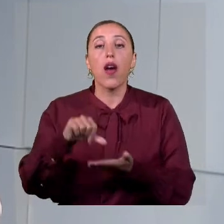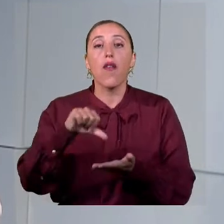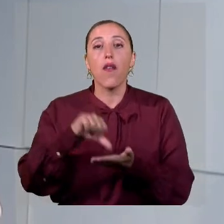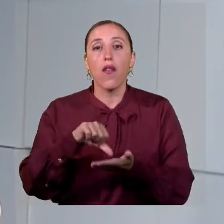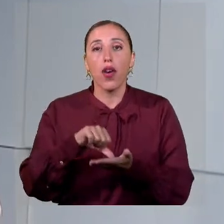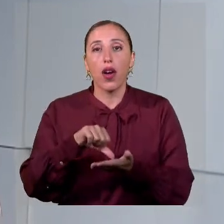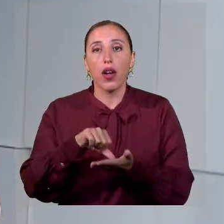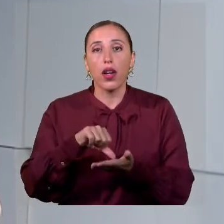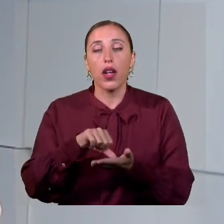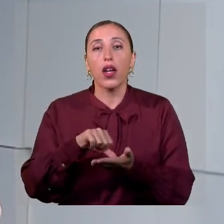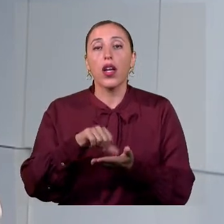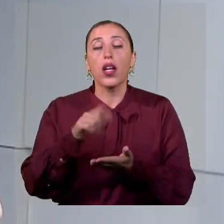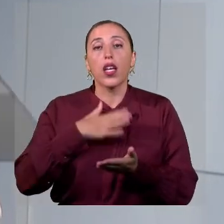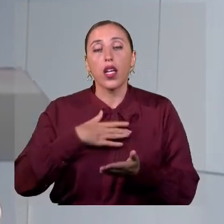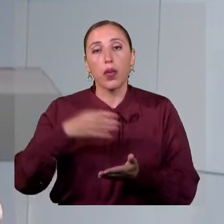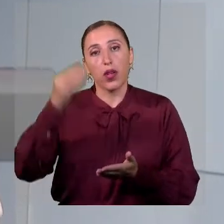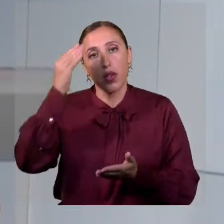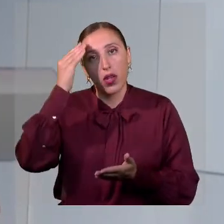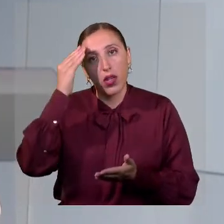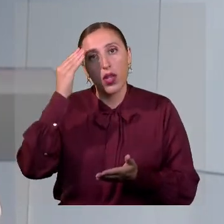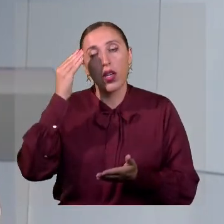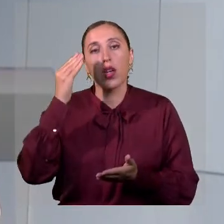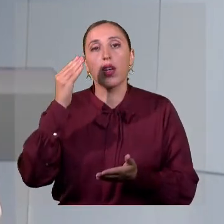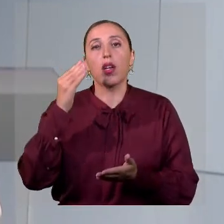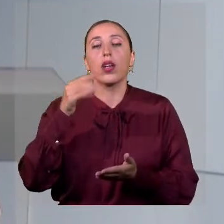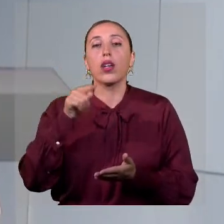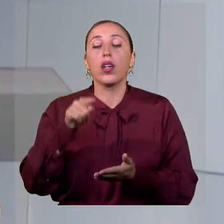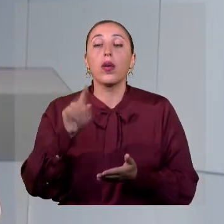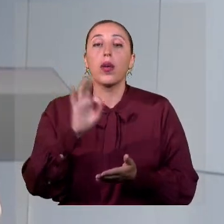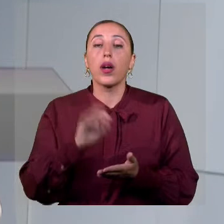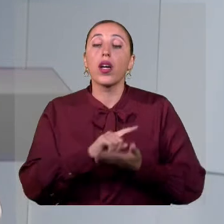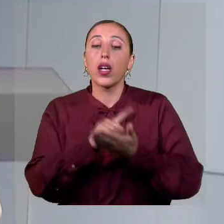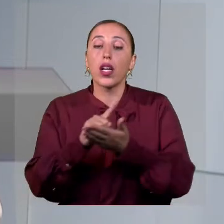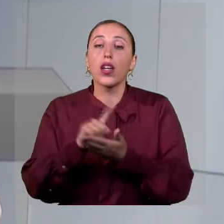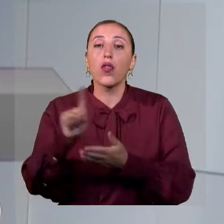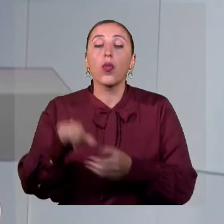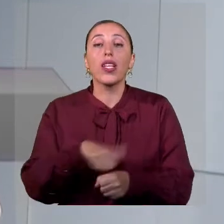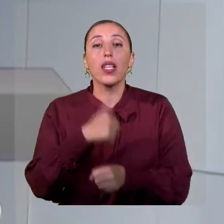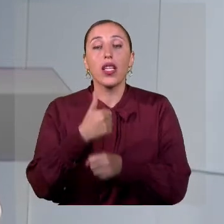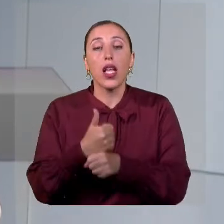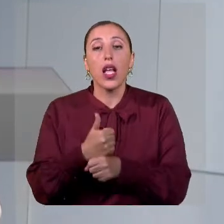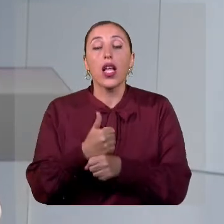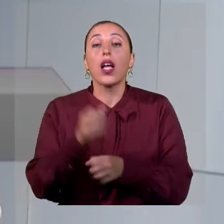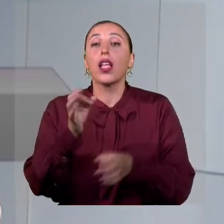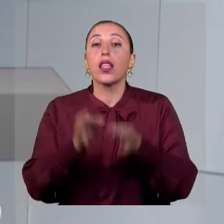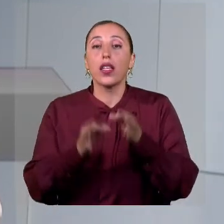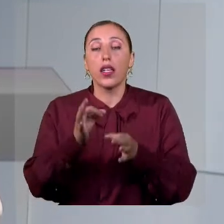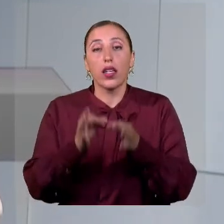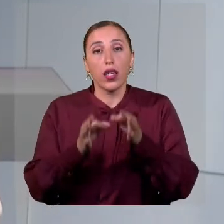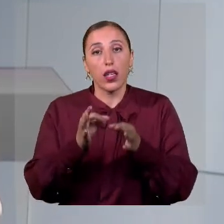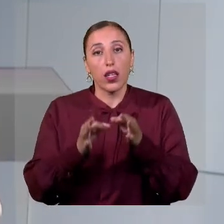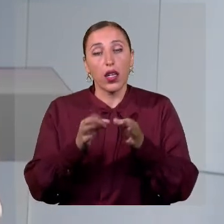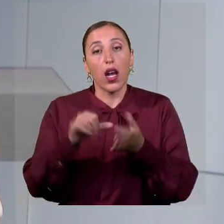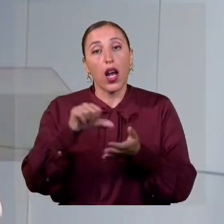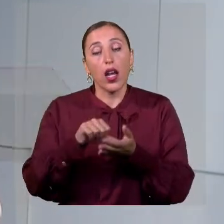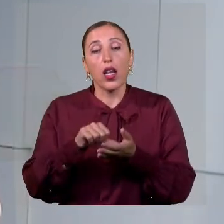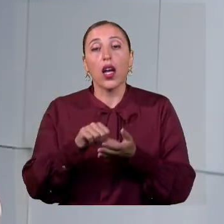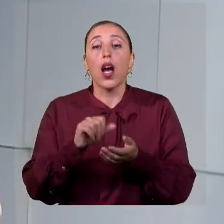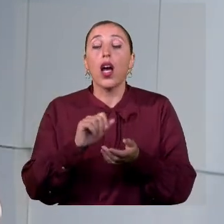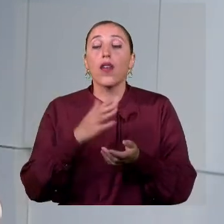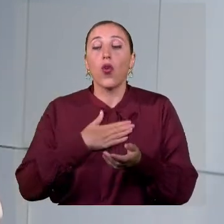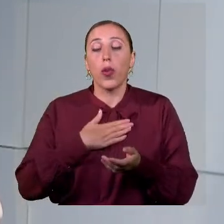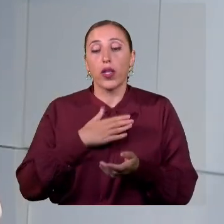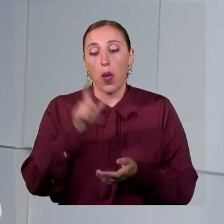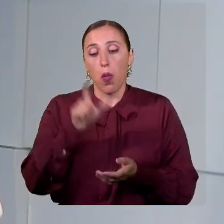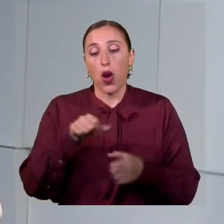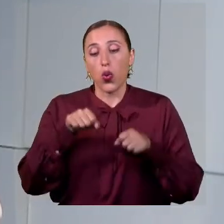դիրքորոշմանն եմ մնացել և այդ դիրքորոշումը հայտնել եմ ոչ թե որպես համանրական խորհրդի անդամ, այլ հայտնել եմ որպես մարդու իրավունքների պաշտպան, որևէ ձևով չեմ